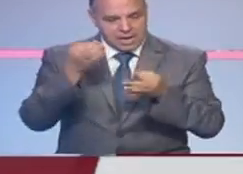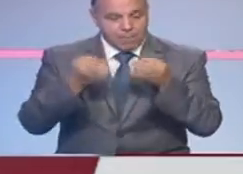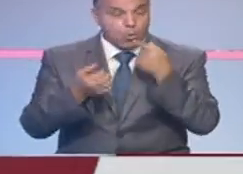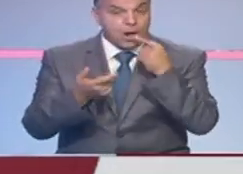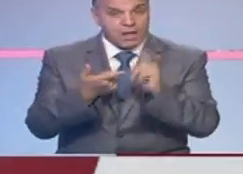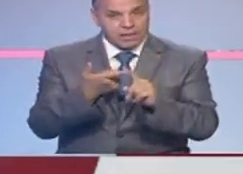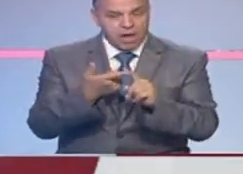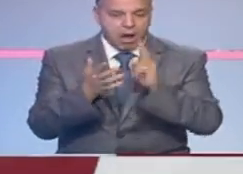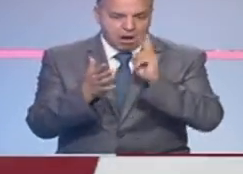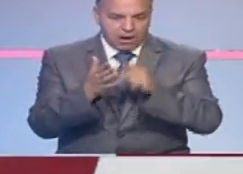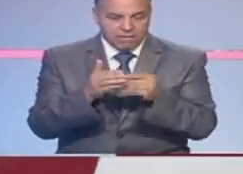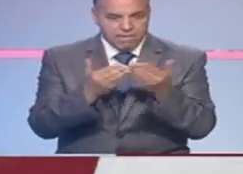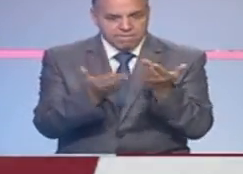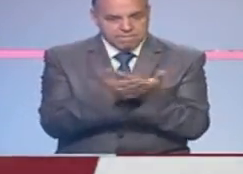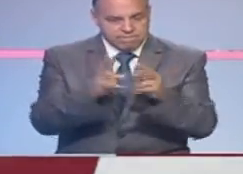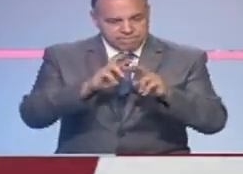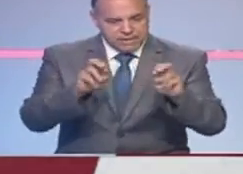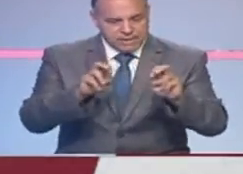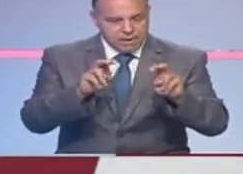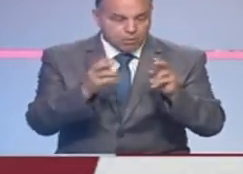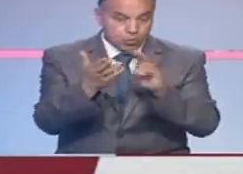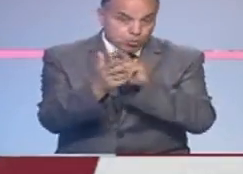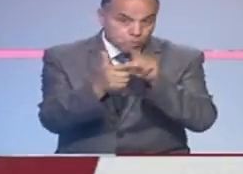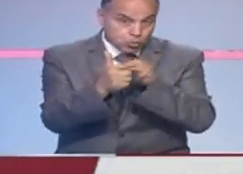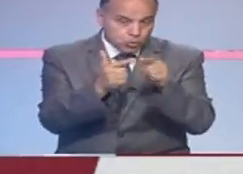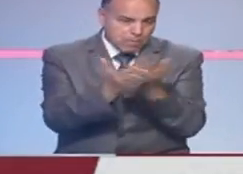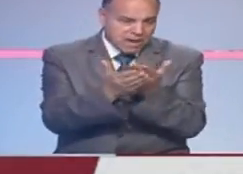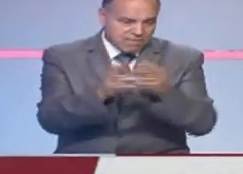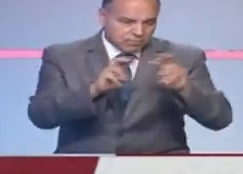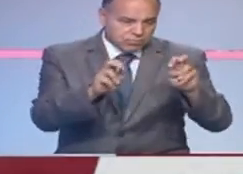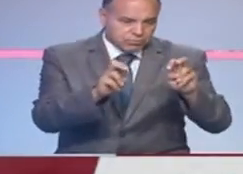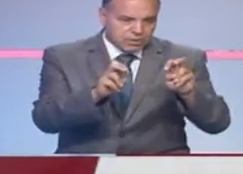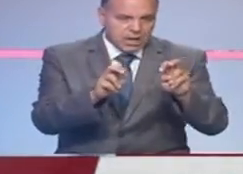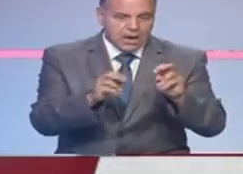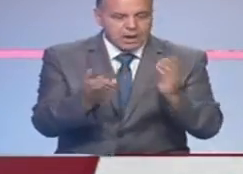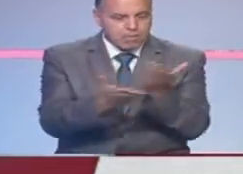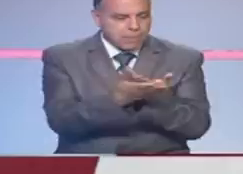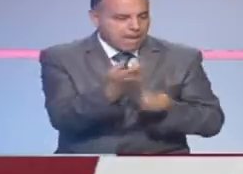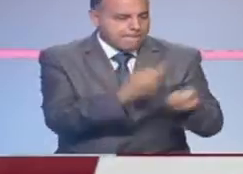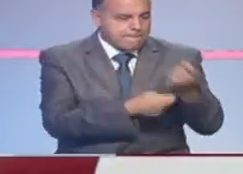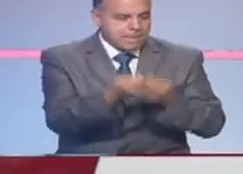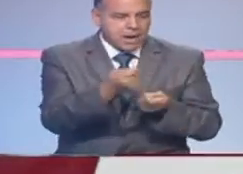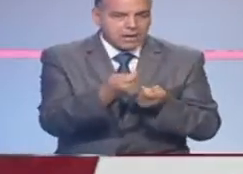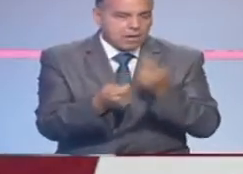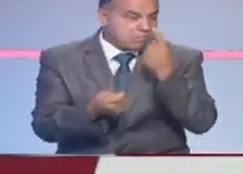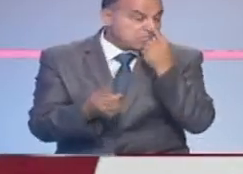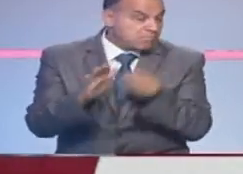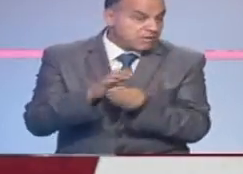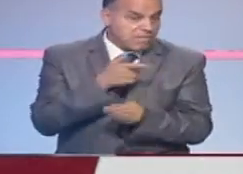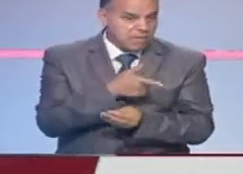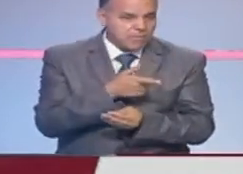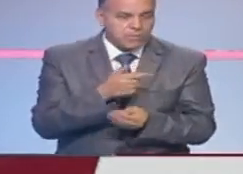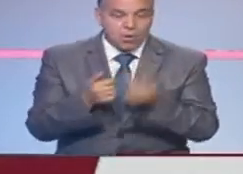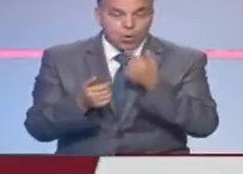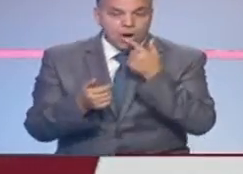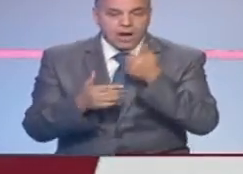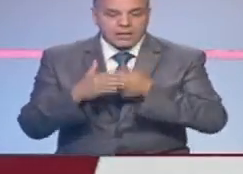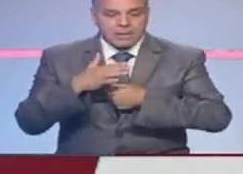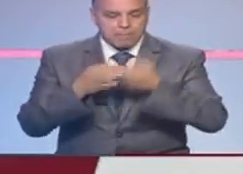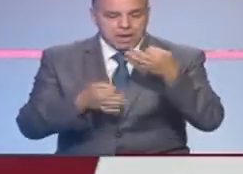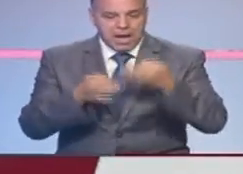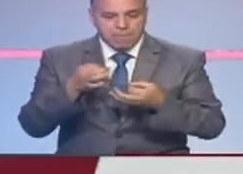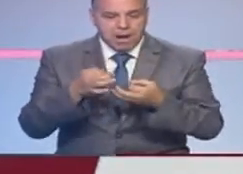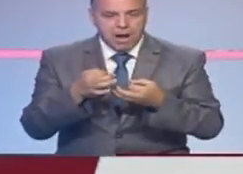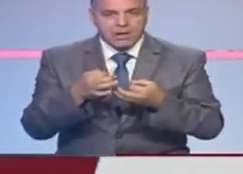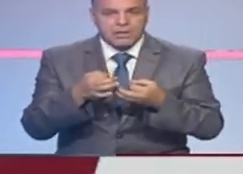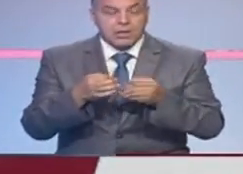قررت فتح ملف ينت حقيقيين بحسب عدد الصفقات موضوع الشبهه و وجهت نيابه العموميه